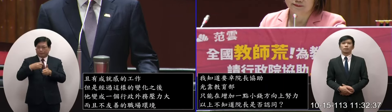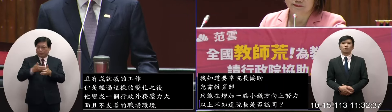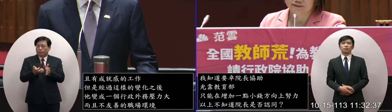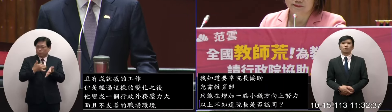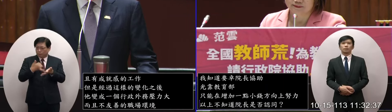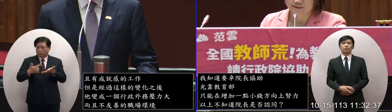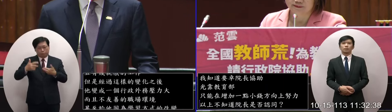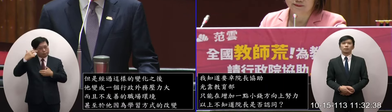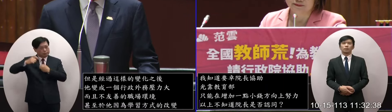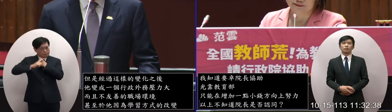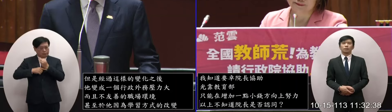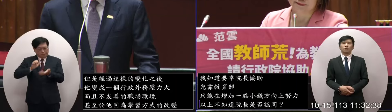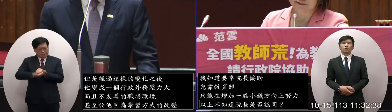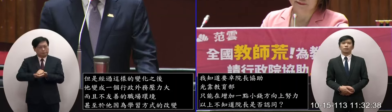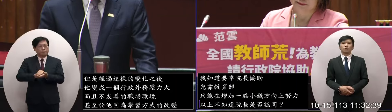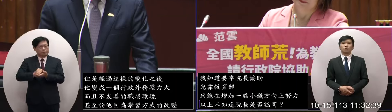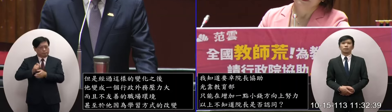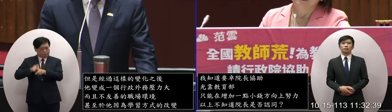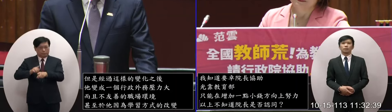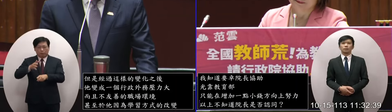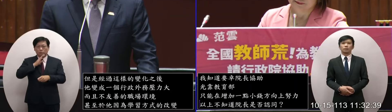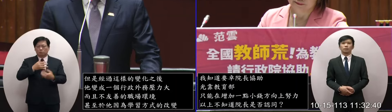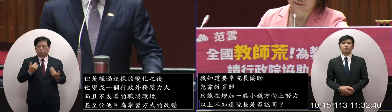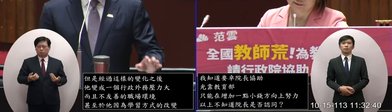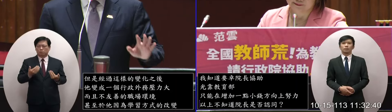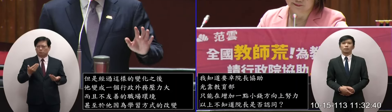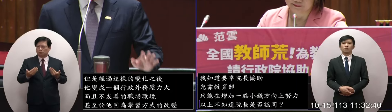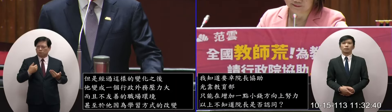虽然不是宪法的明文规定，但是我们编列在